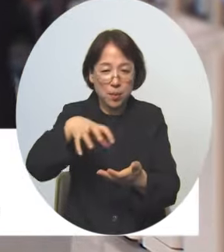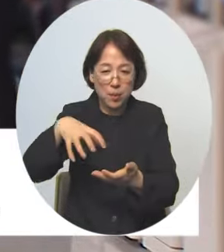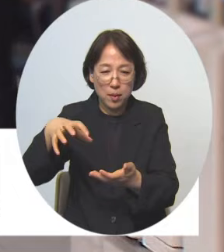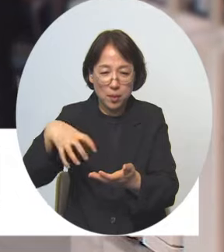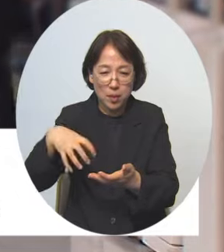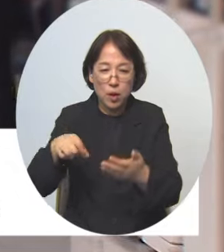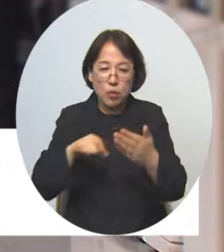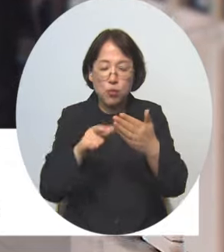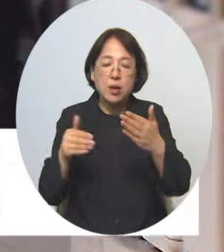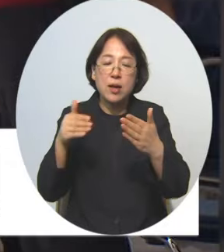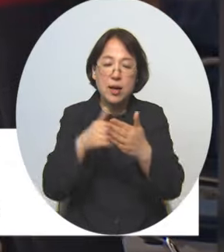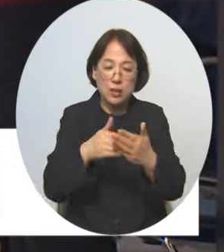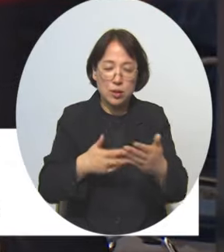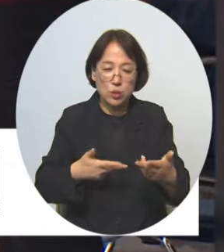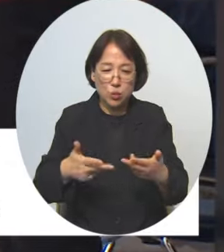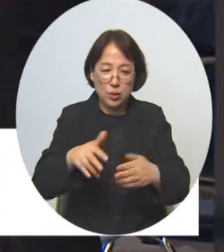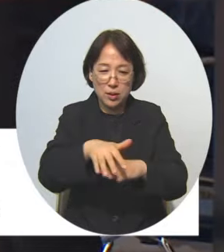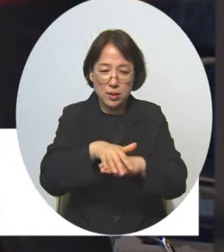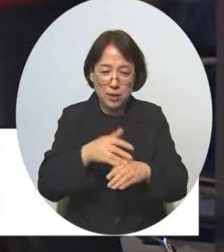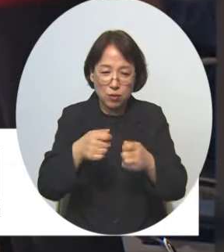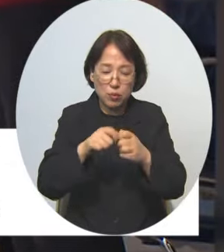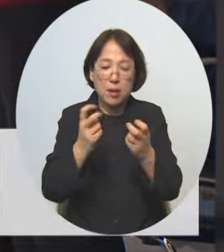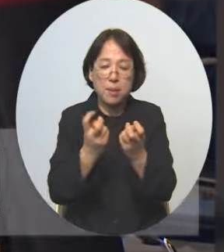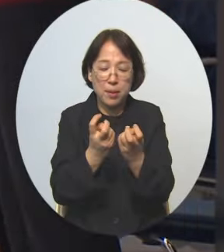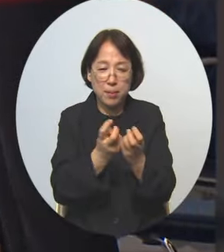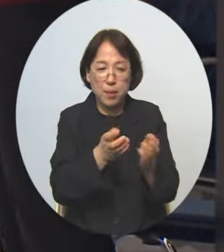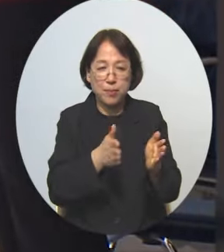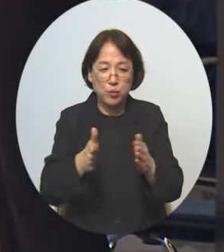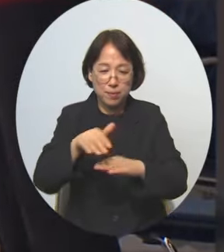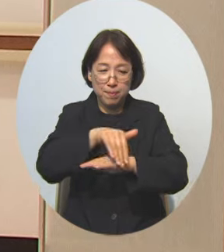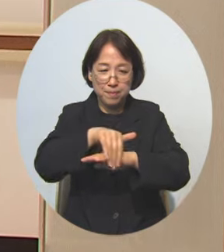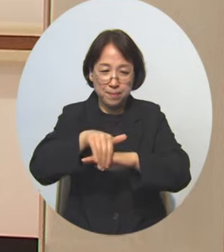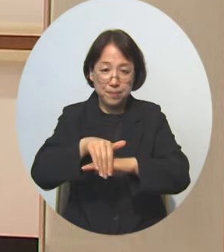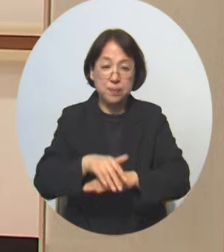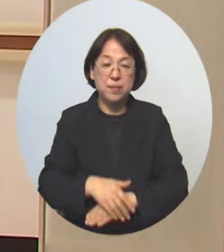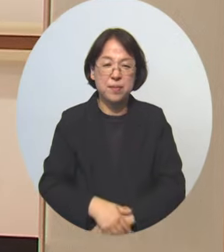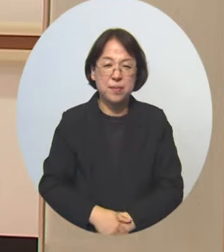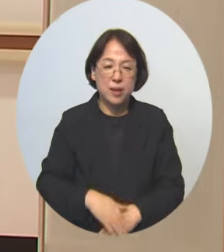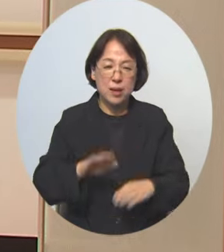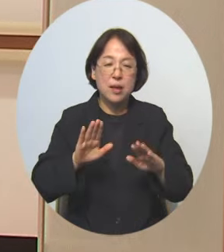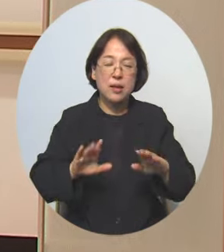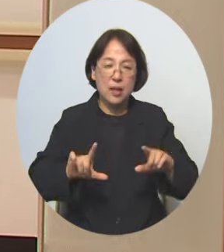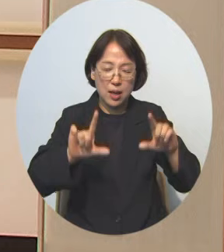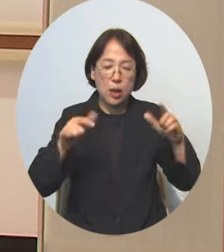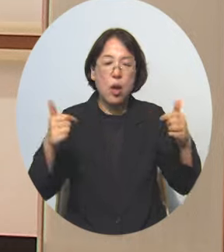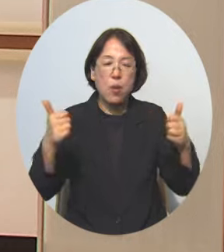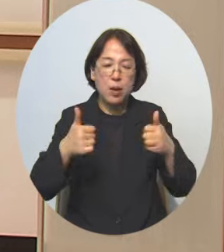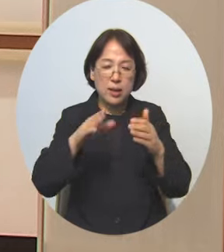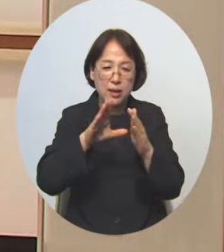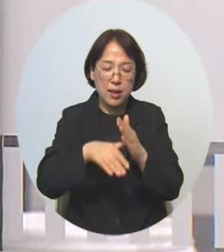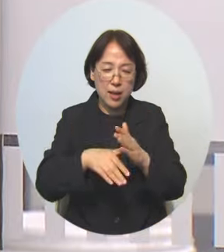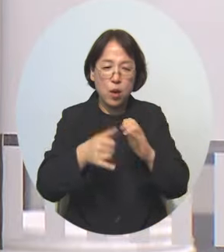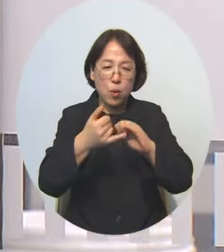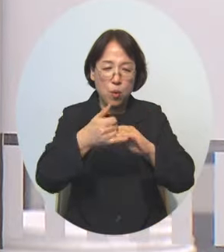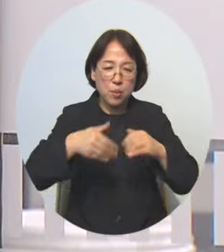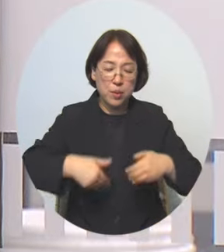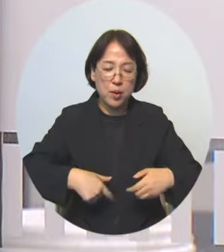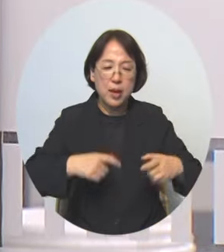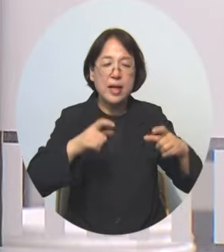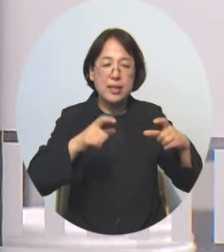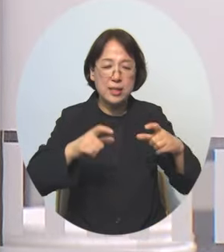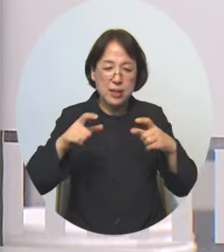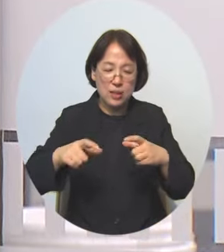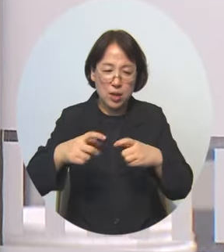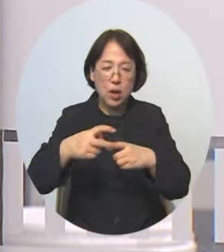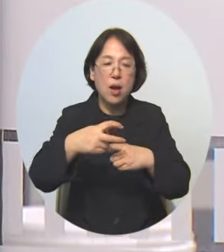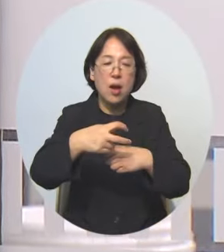추계 조정 시스템에 구체적인 방안을 마련할 예정입니다. 이날 회의에서는 필수 지역 의료를 살리기 위한 재정